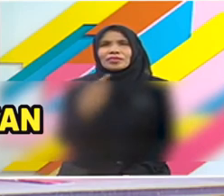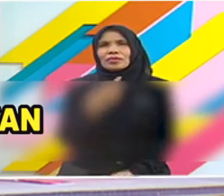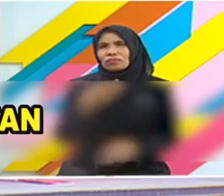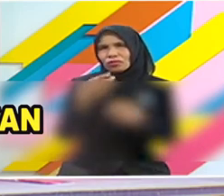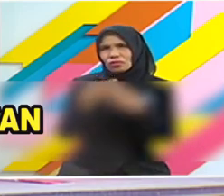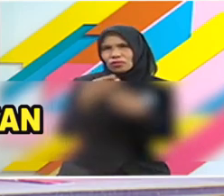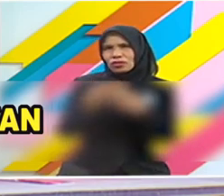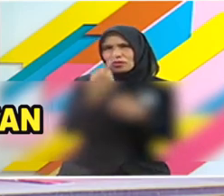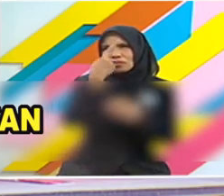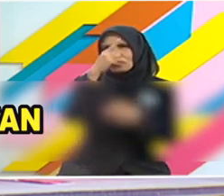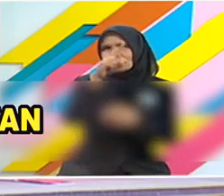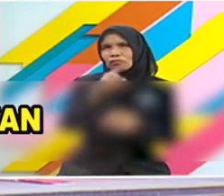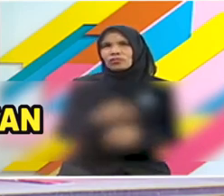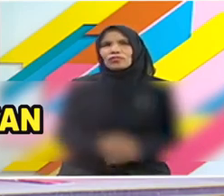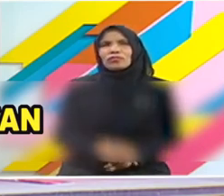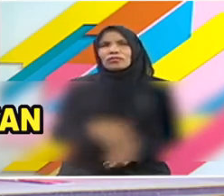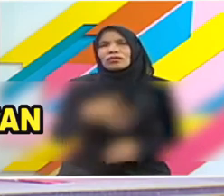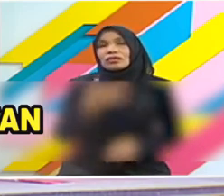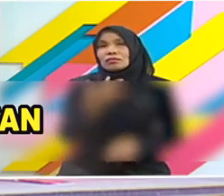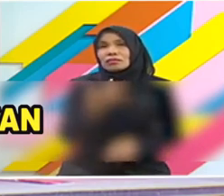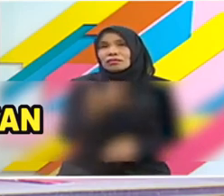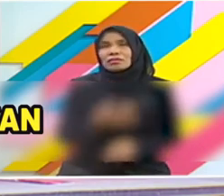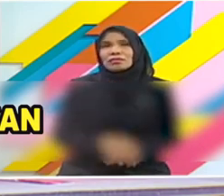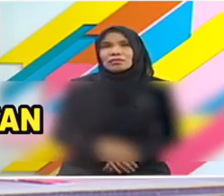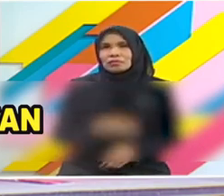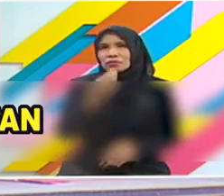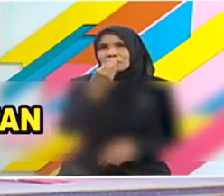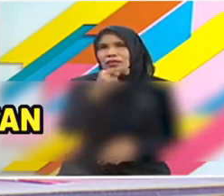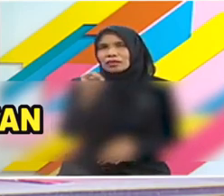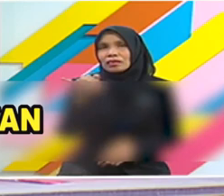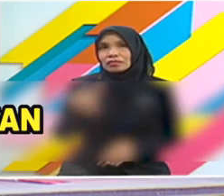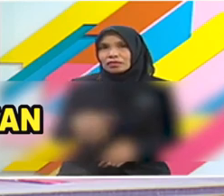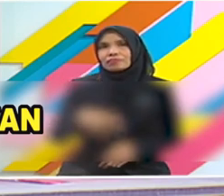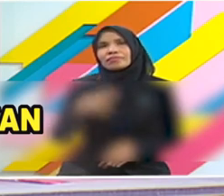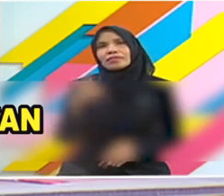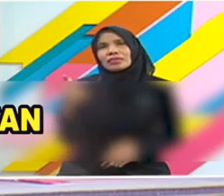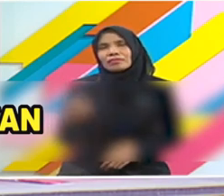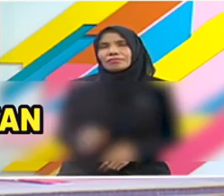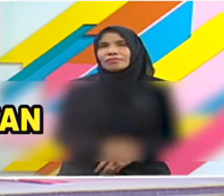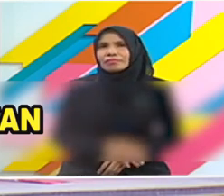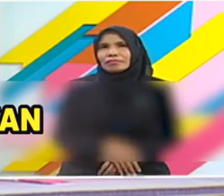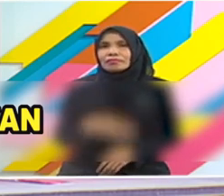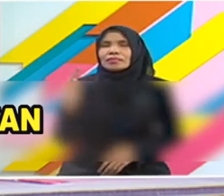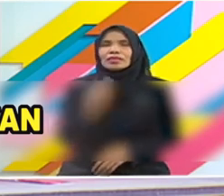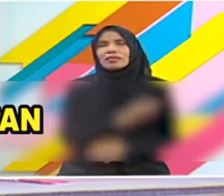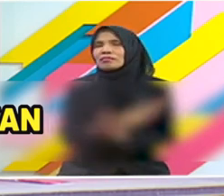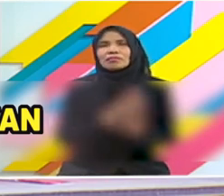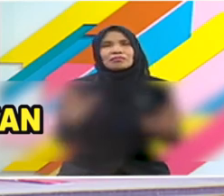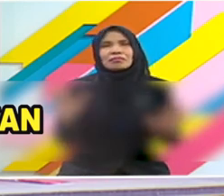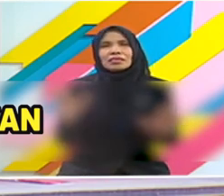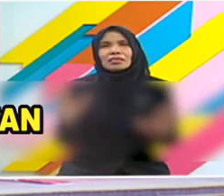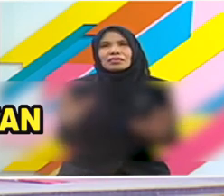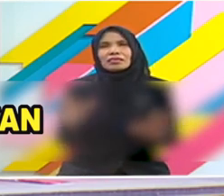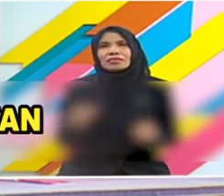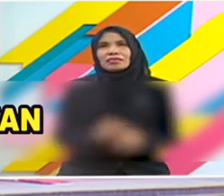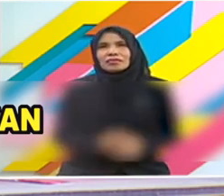mengesan rasa makanan yang lain. Dan kita sebenarnya tak digalakkan untuk makan makanan yang dalam keadaan yang terlalu panas, yang baru siap masak